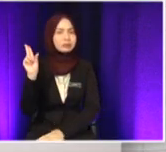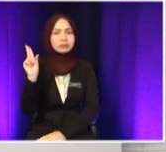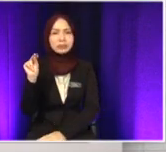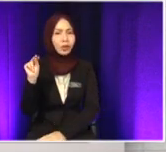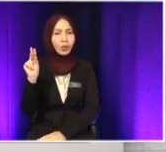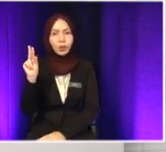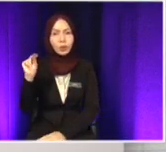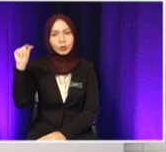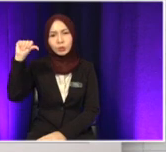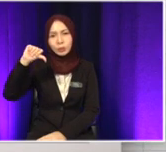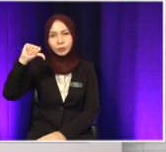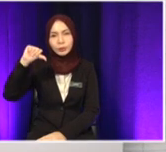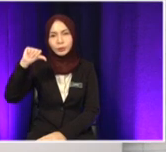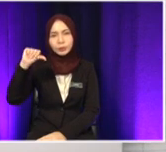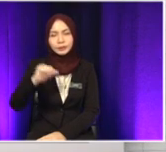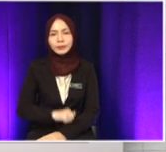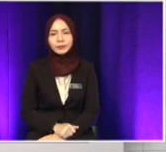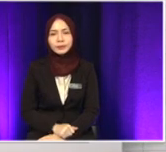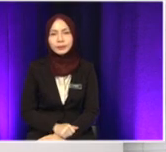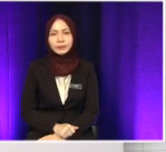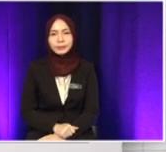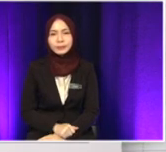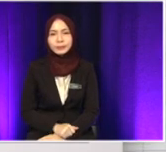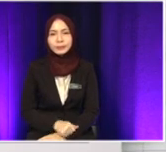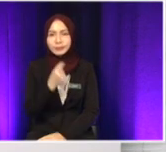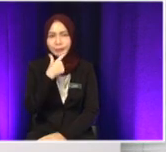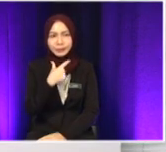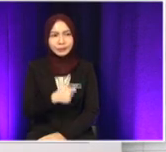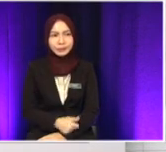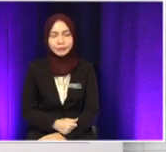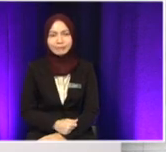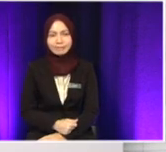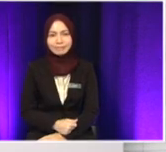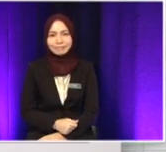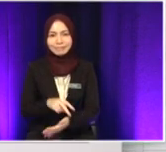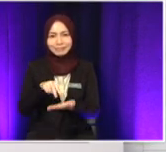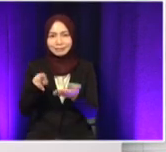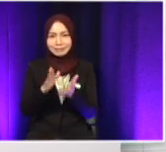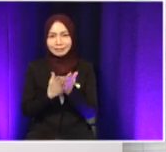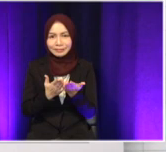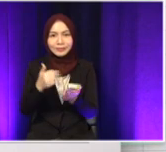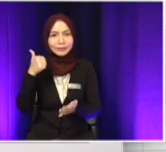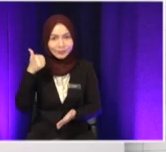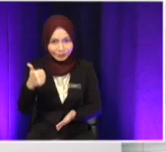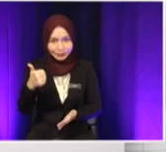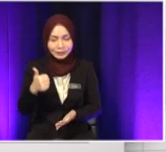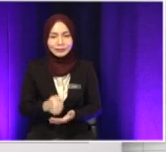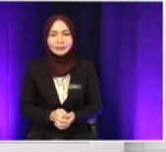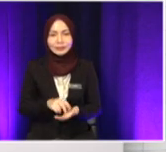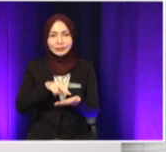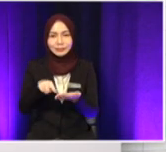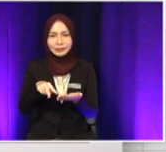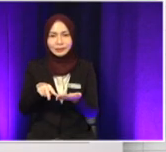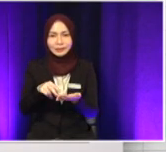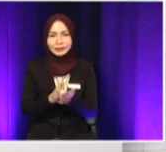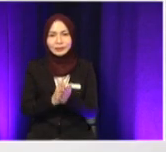baik apalagi membaca Noel membaca Noel ibu yang mempunyai